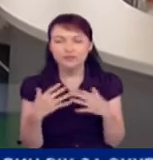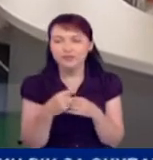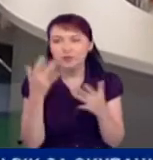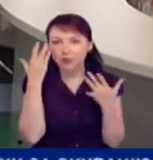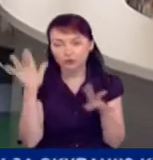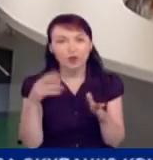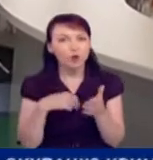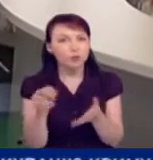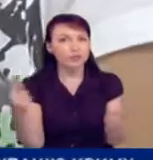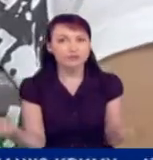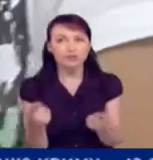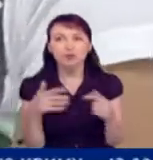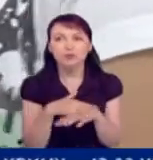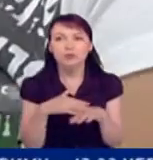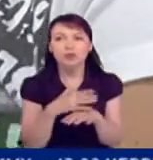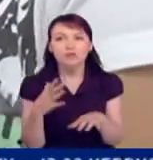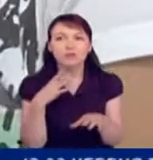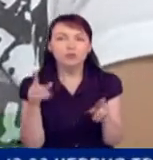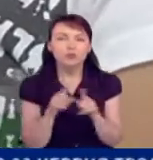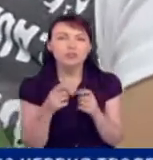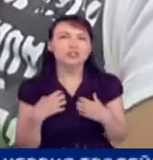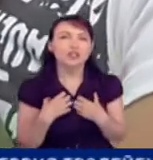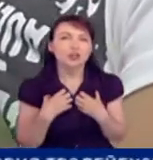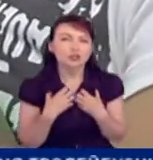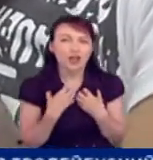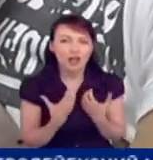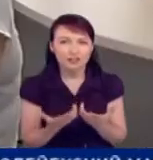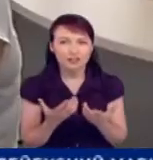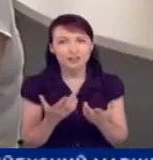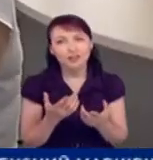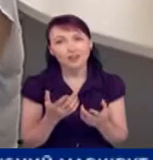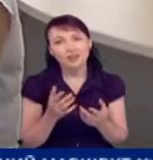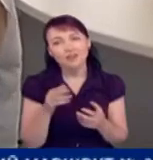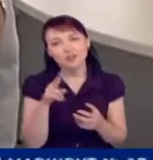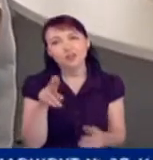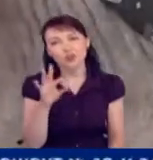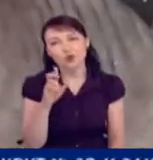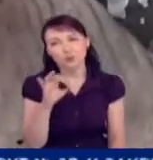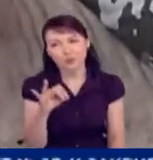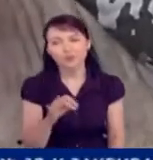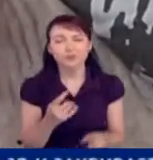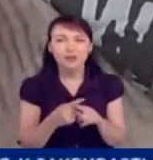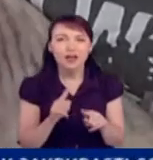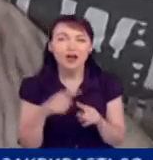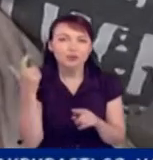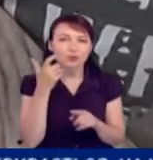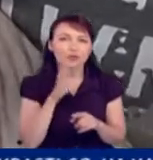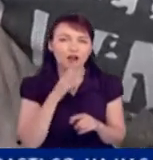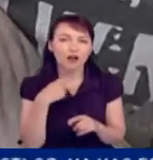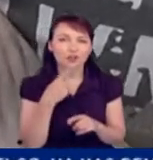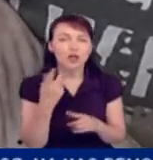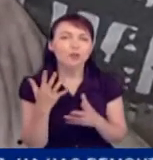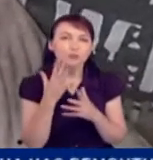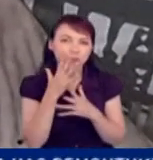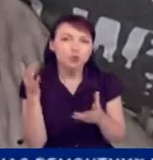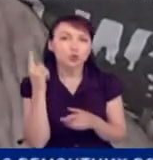на звичайному базарі. Він був такий страшненький, тому він Доббі. Господарка каже, хоч більшість